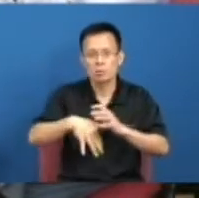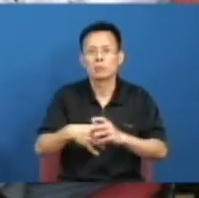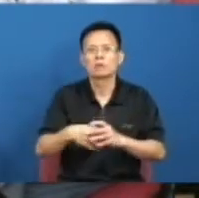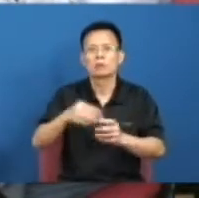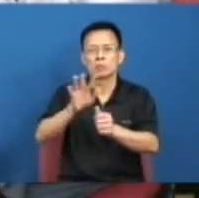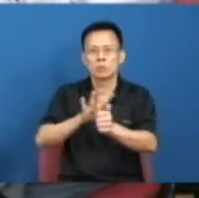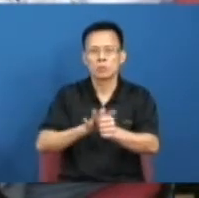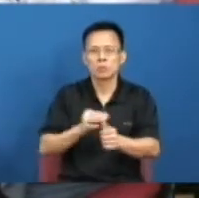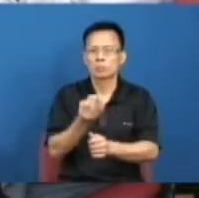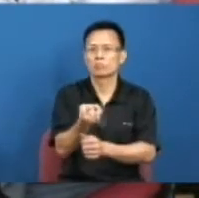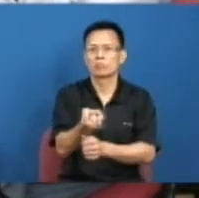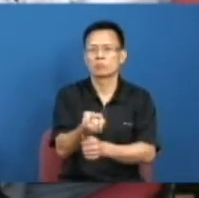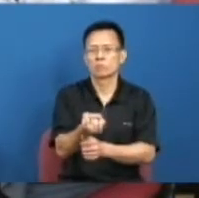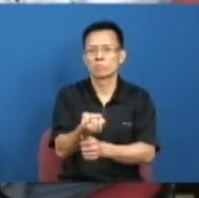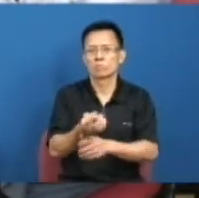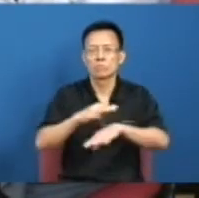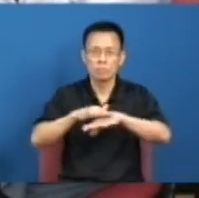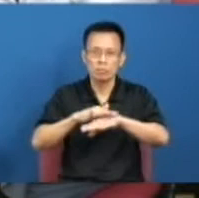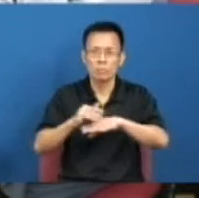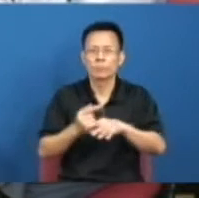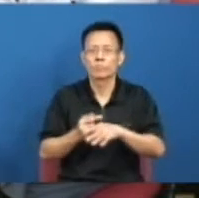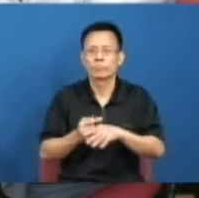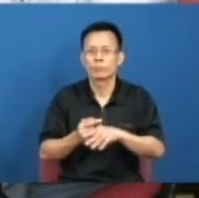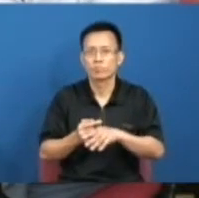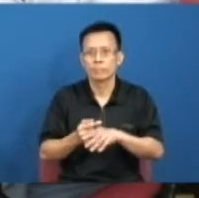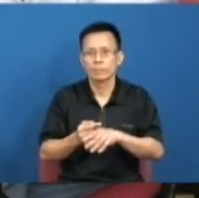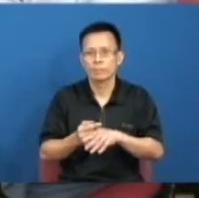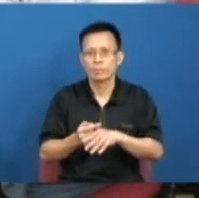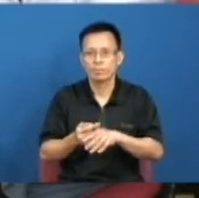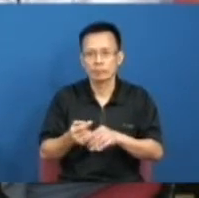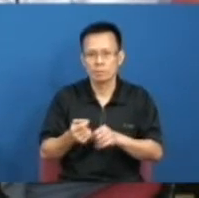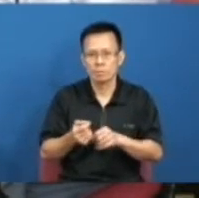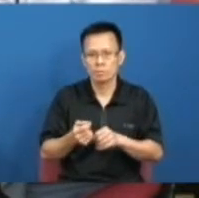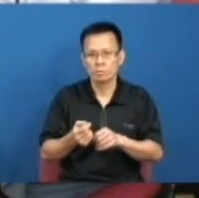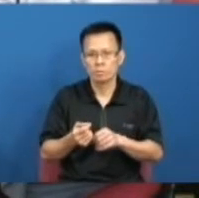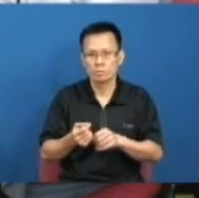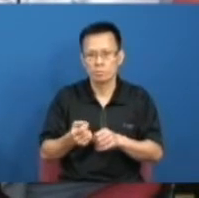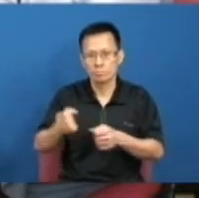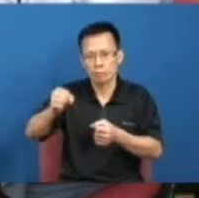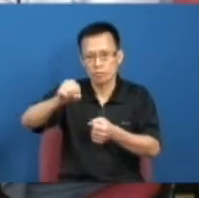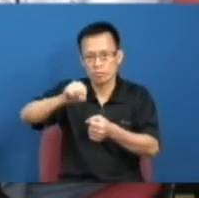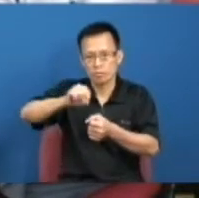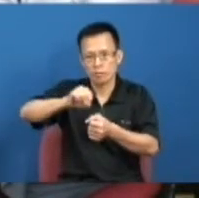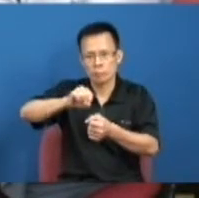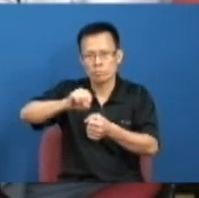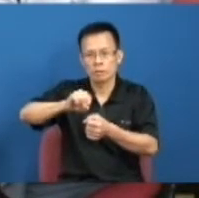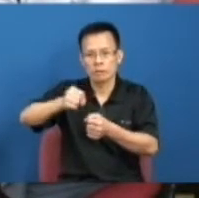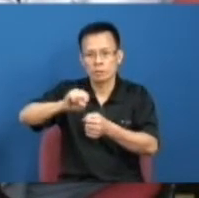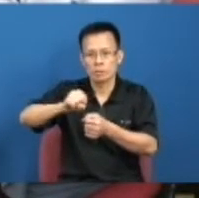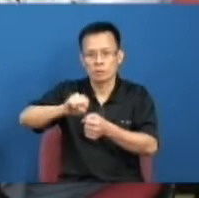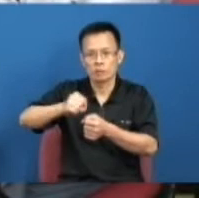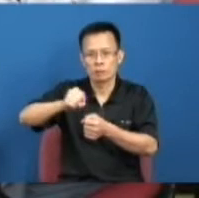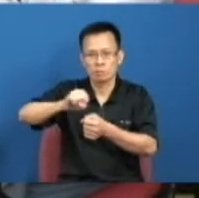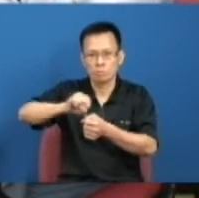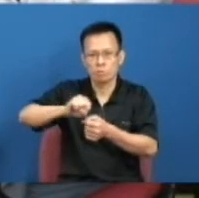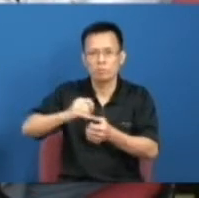嗯。 Okay. 通常一般咧，就佢啲實在佢啲化學，即係呢啲防水料都係有帶一啲化學嘅成分喺度。 嗯， 所